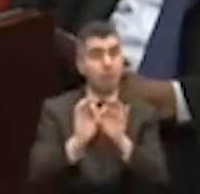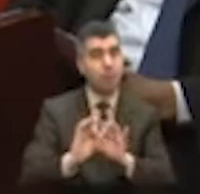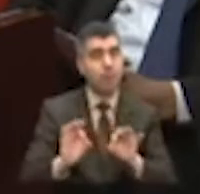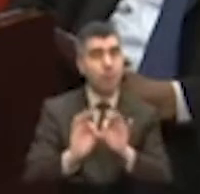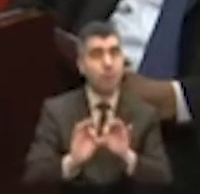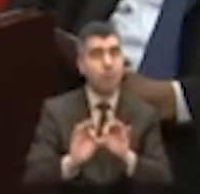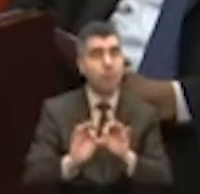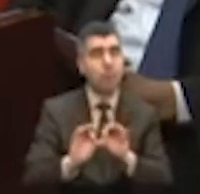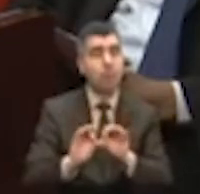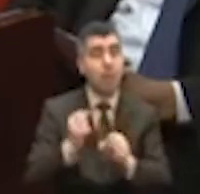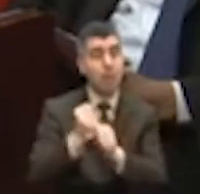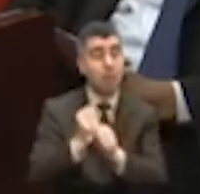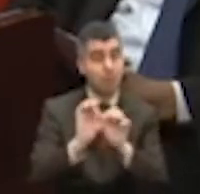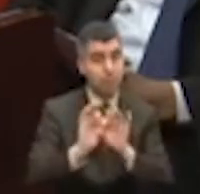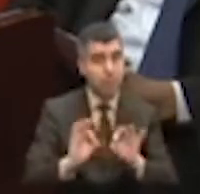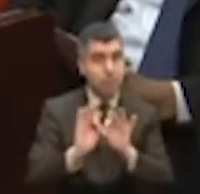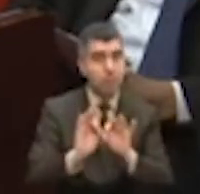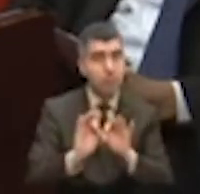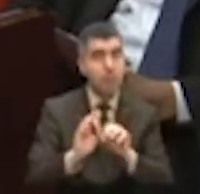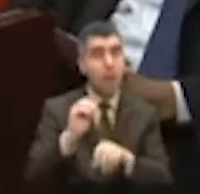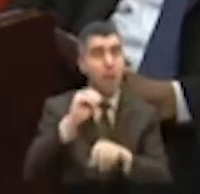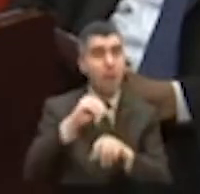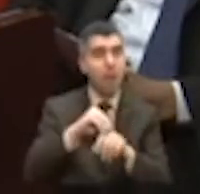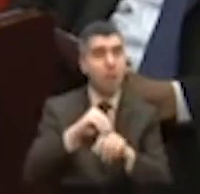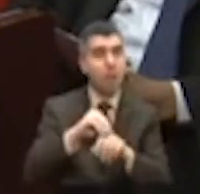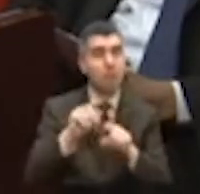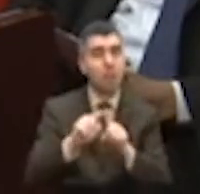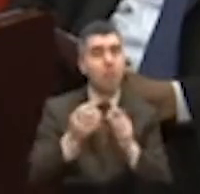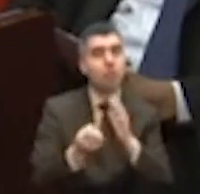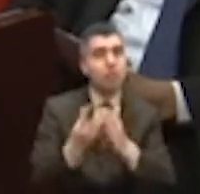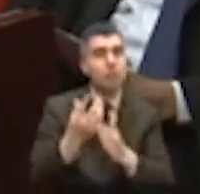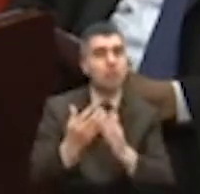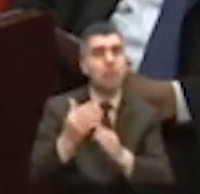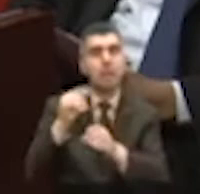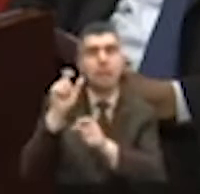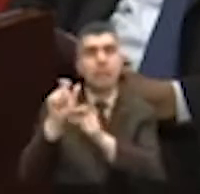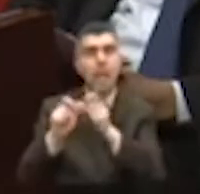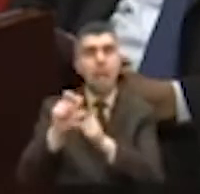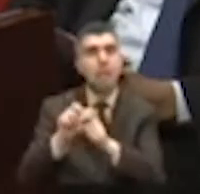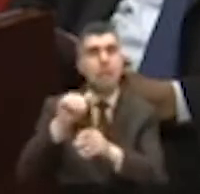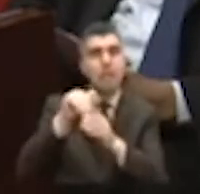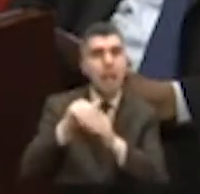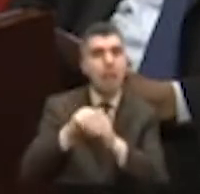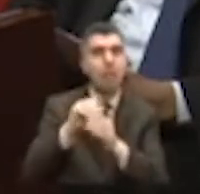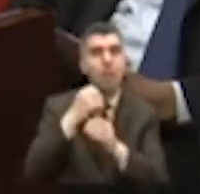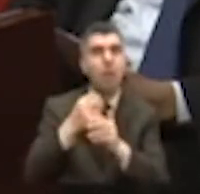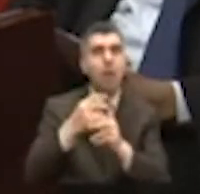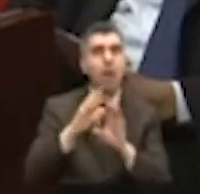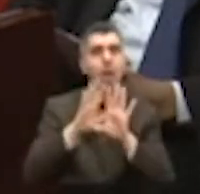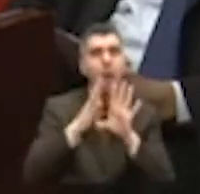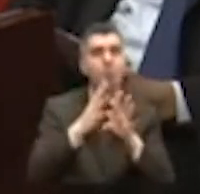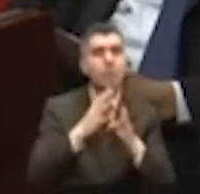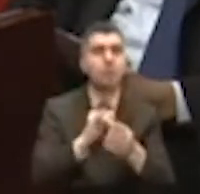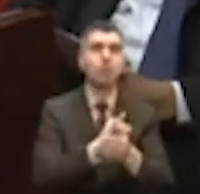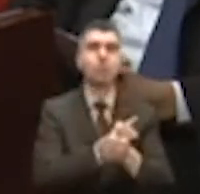كون ما خداماش نعاودها، راه ما يجددوا فيهاش المواطنين الثقه. افهموا المواطنين، داك الغوات ما عنده لا